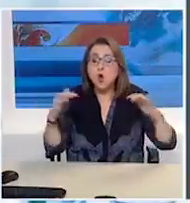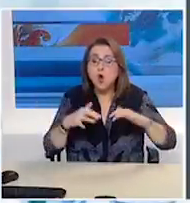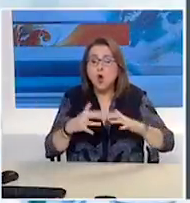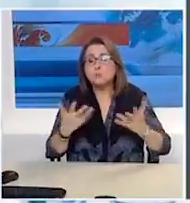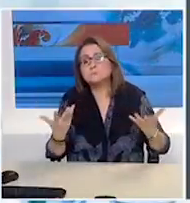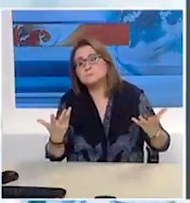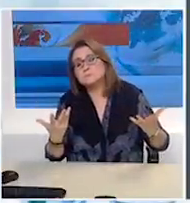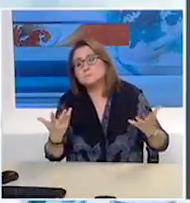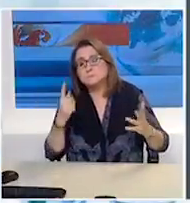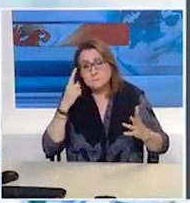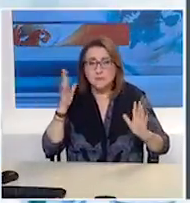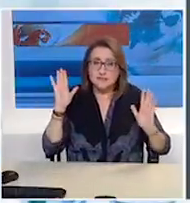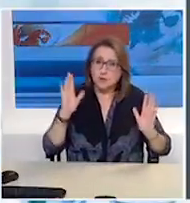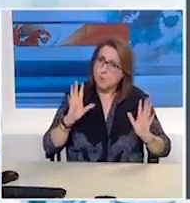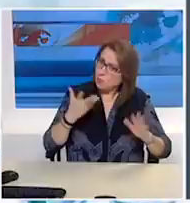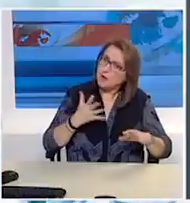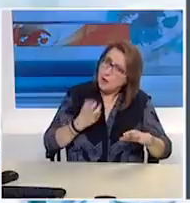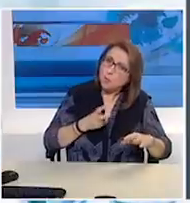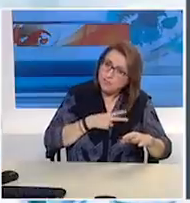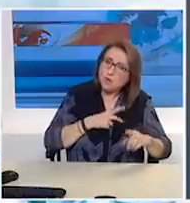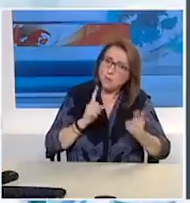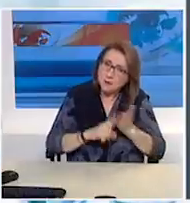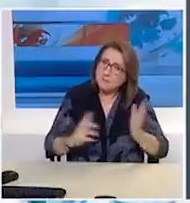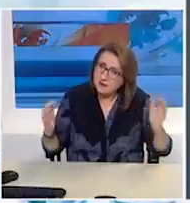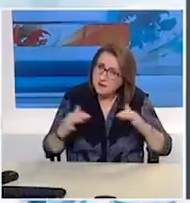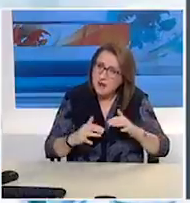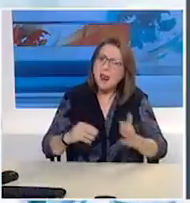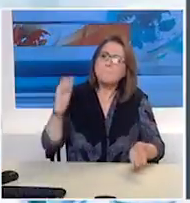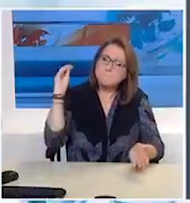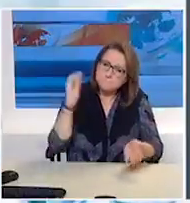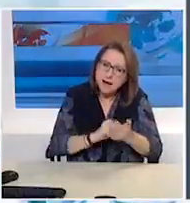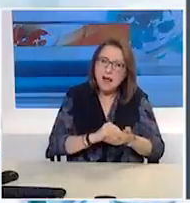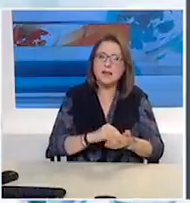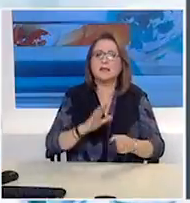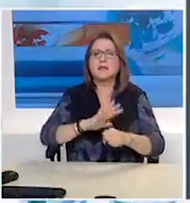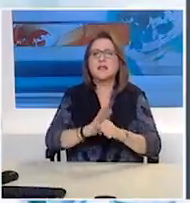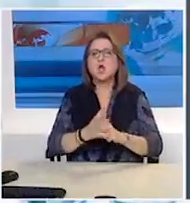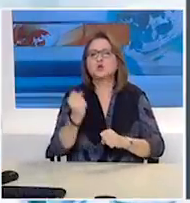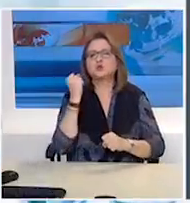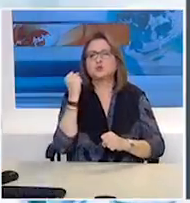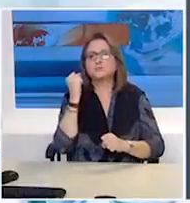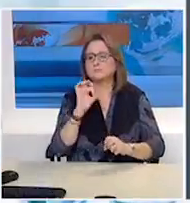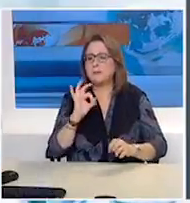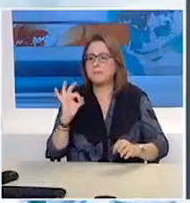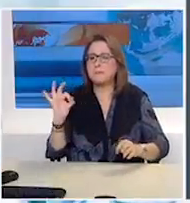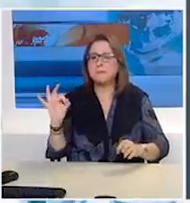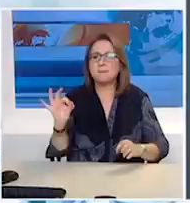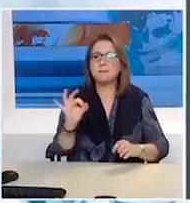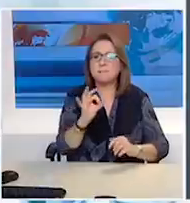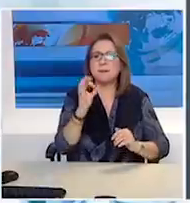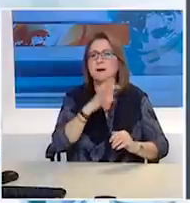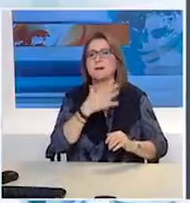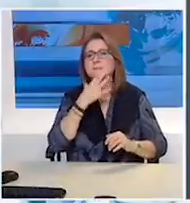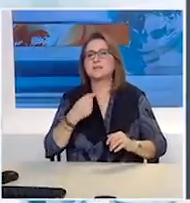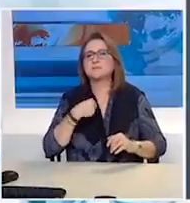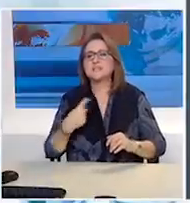ο ιός κερδίζει έδαφος και εμείς χάνουμε έδαφος από τις σε εισαγωγικά πάλι δικαιολογημένες συμπεριφορές μας.